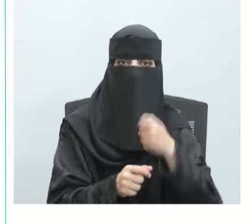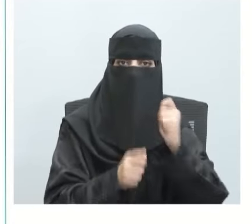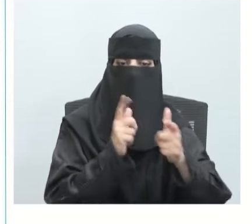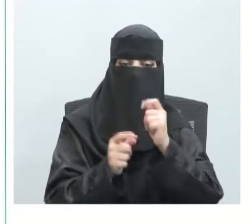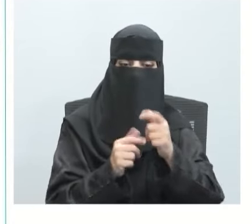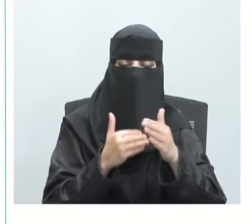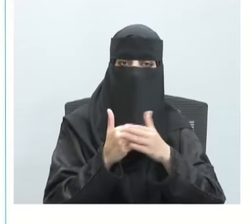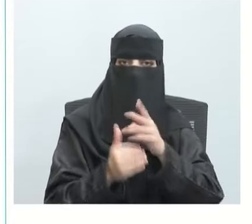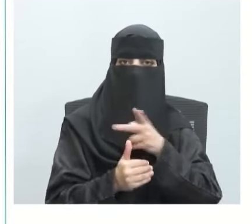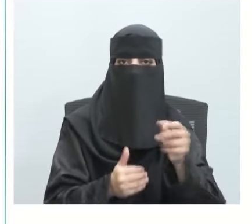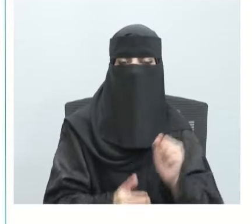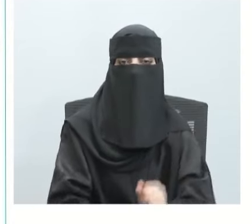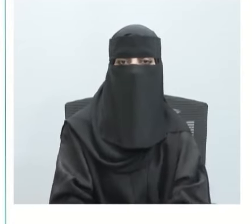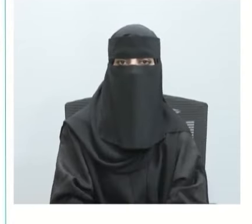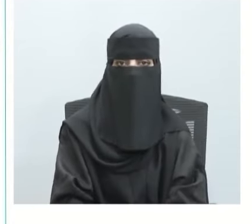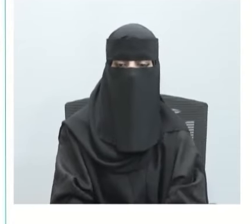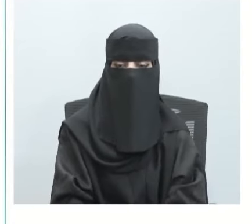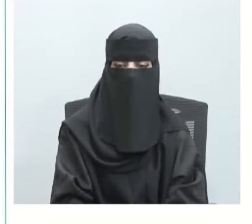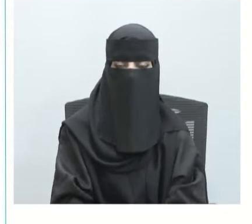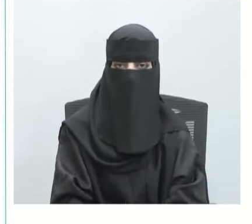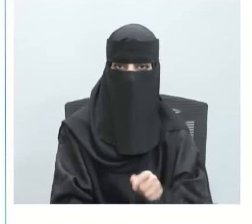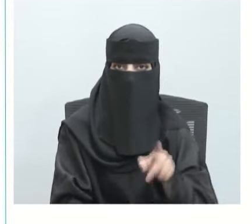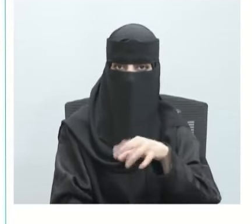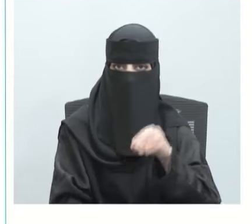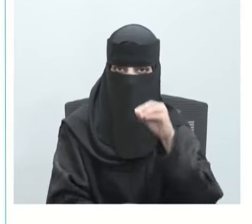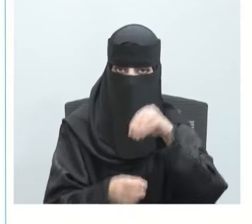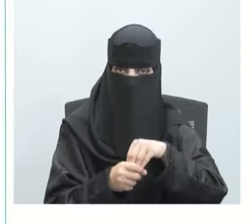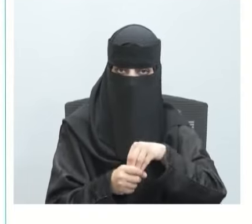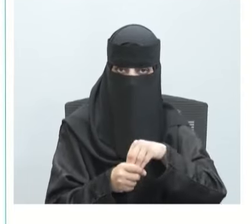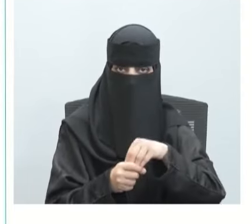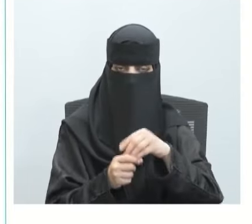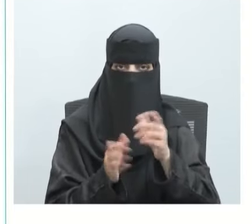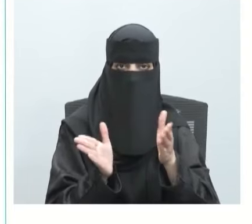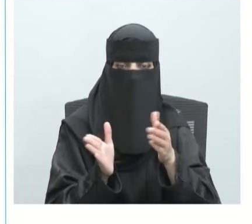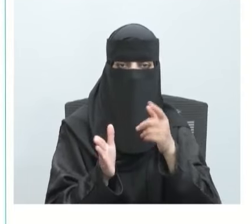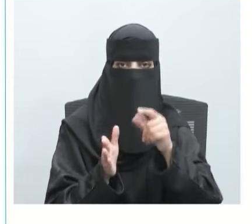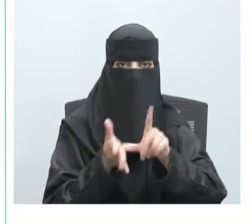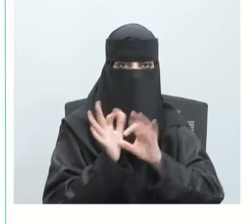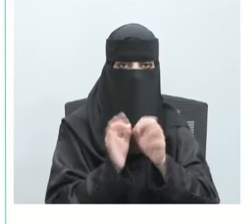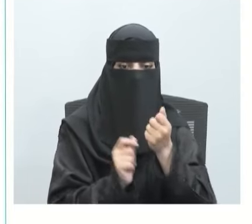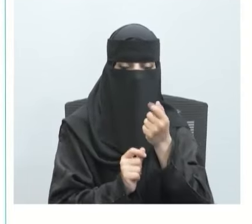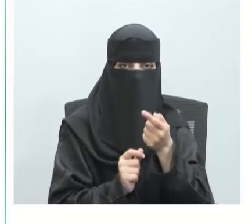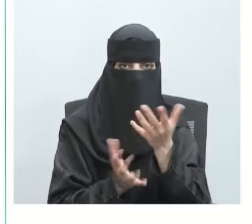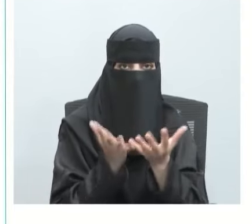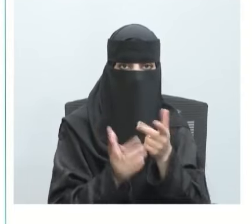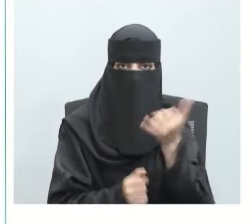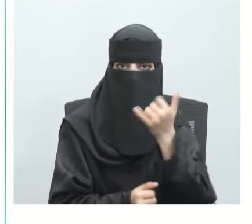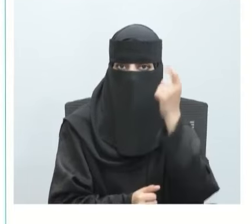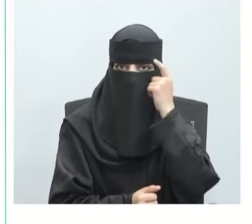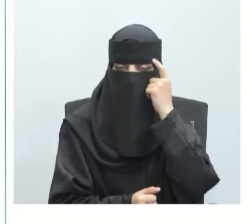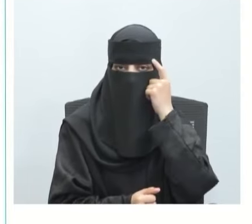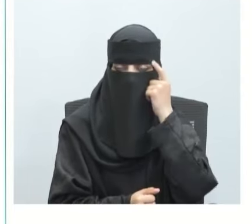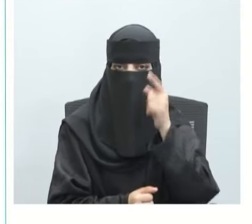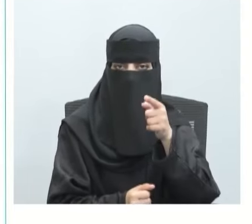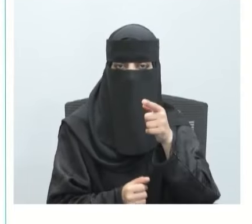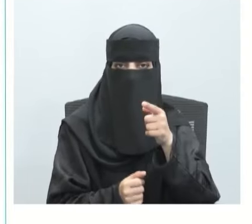والاشتراكات المختلفه حينما تضع خطه ماليه لك وتضع الميزانيه مهم جدا ان